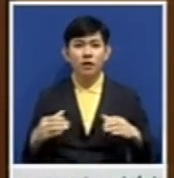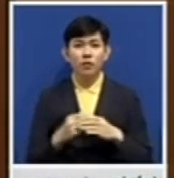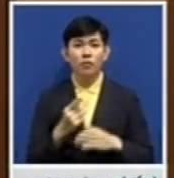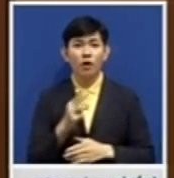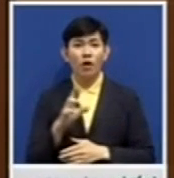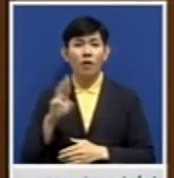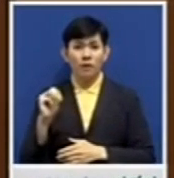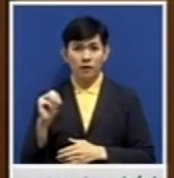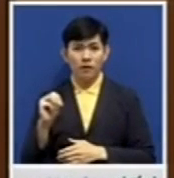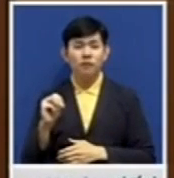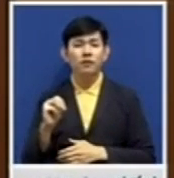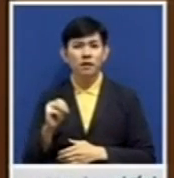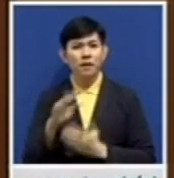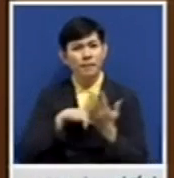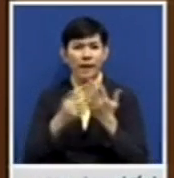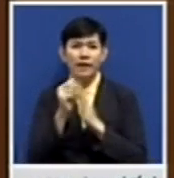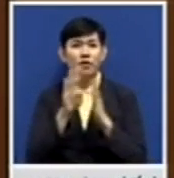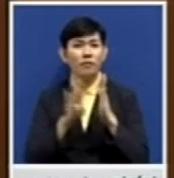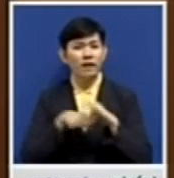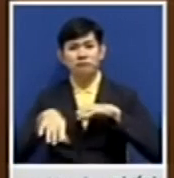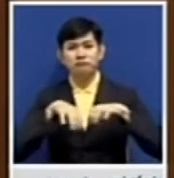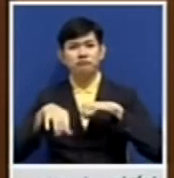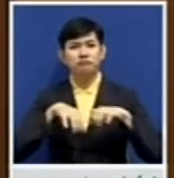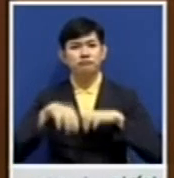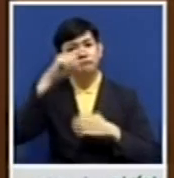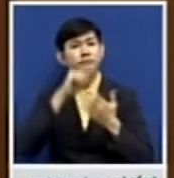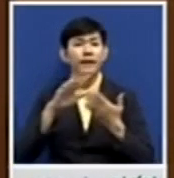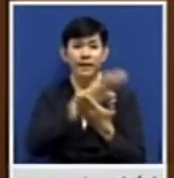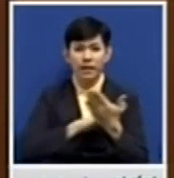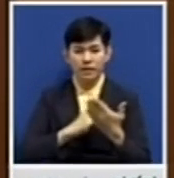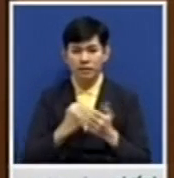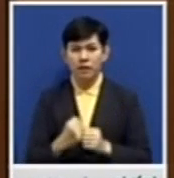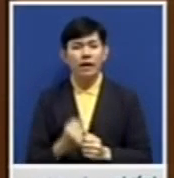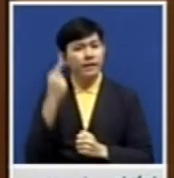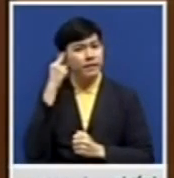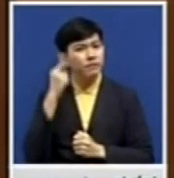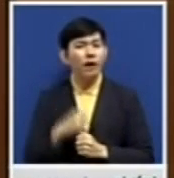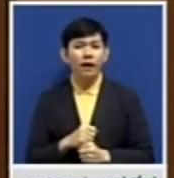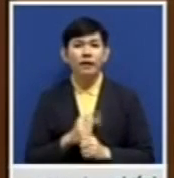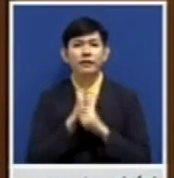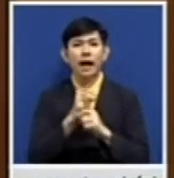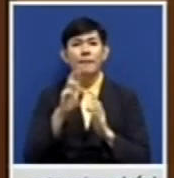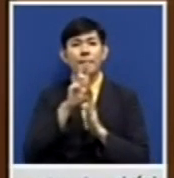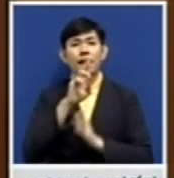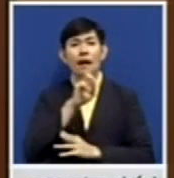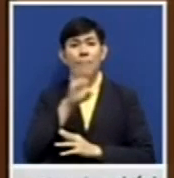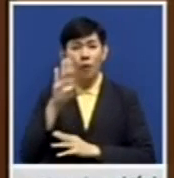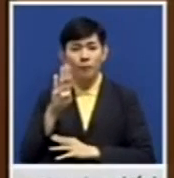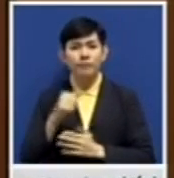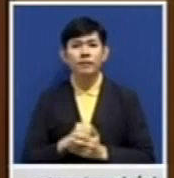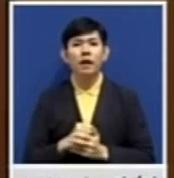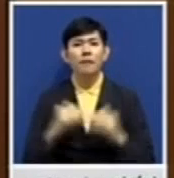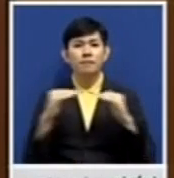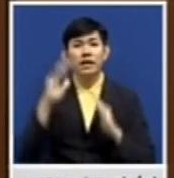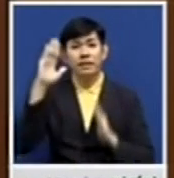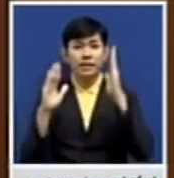รีได้กำหนดนโยบายการบริหารราชการแผ่นดินที่ยึดมั่นการปกครองในระบอบประชาธิปไตยอันมีพระมหาก